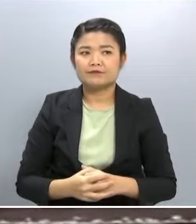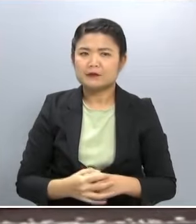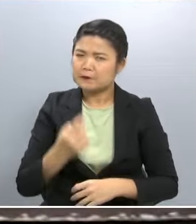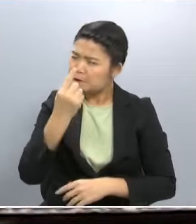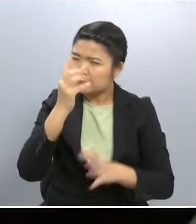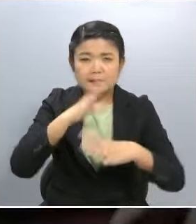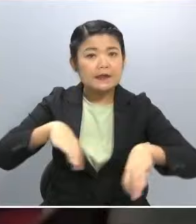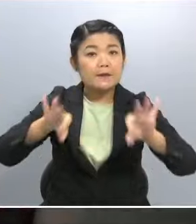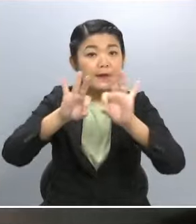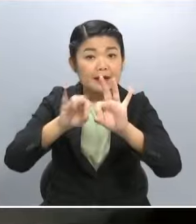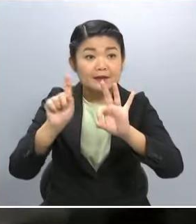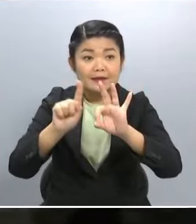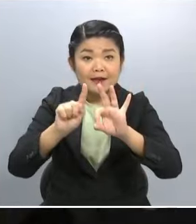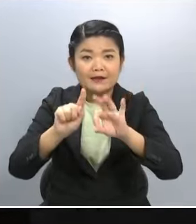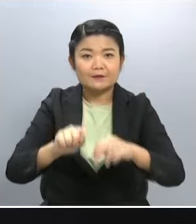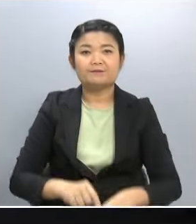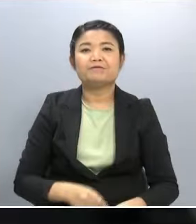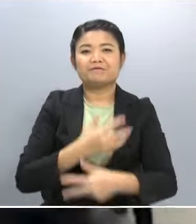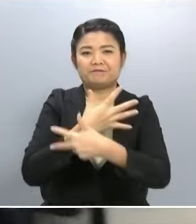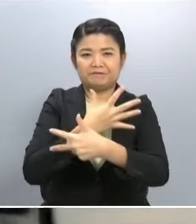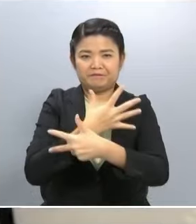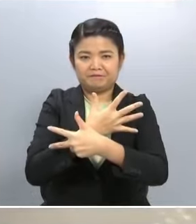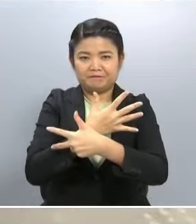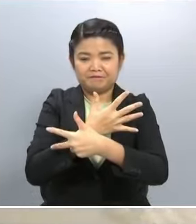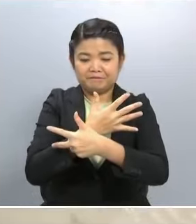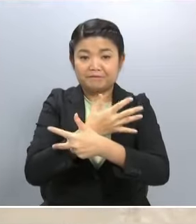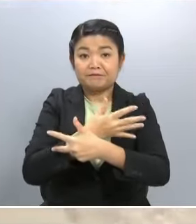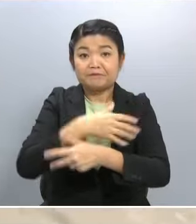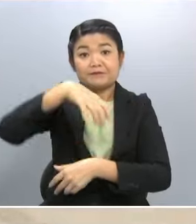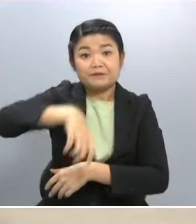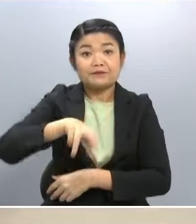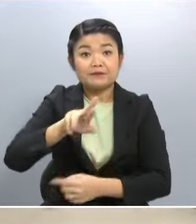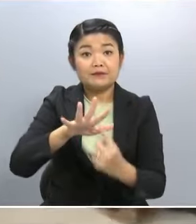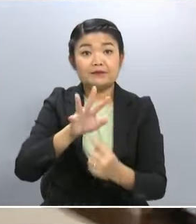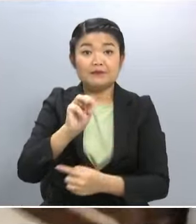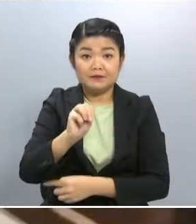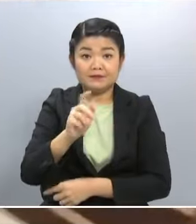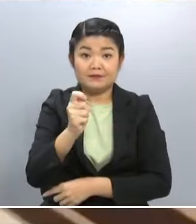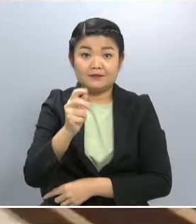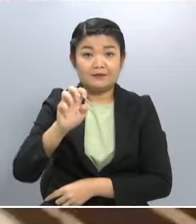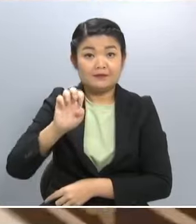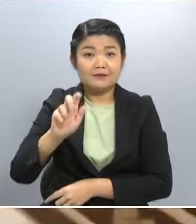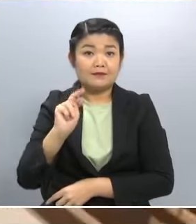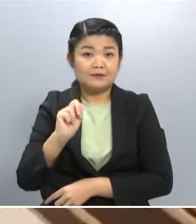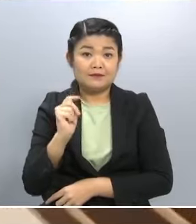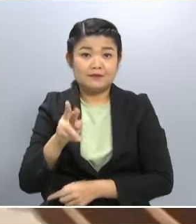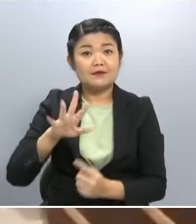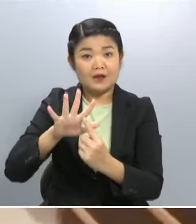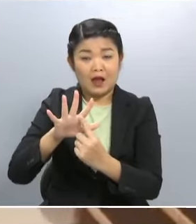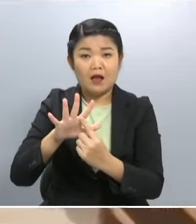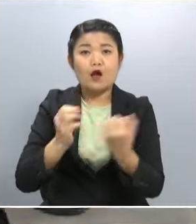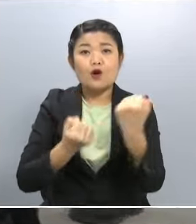สำคัญก็คือิไอคอนตุ๊ปที่อยู่รามอินทราจุดนี้ตำรวจไปยึดรถดูได้ 3คันค่ะเป็น Benz